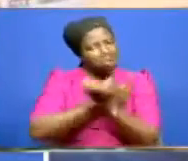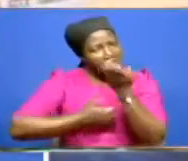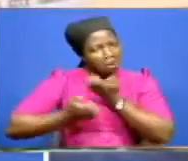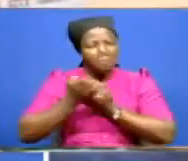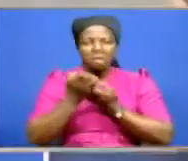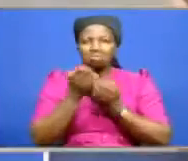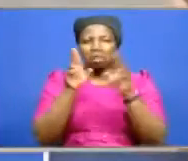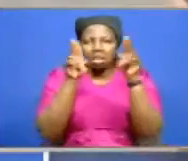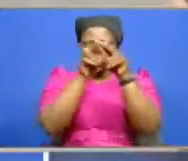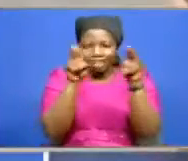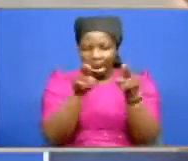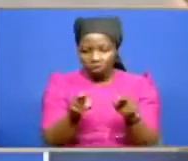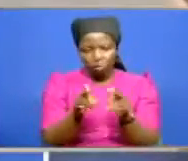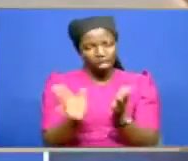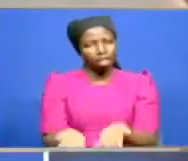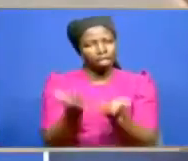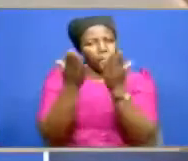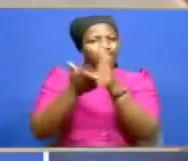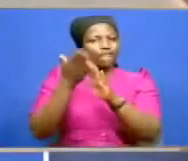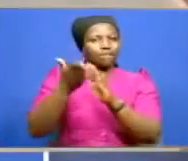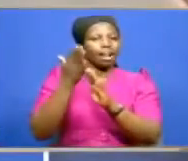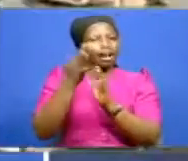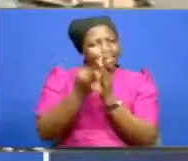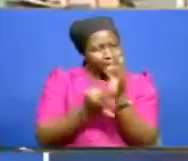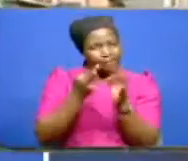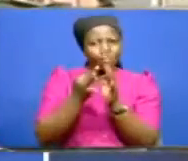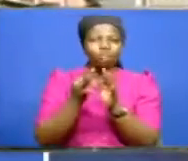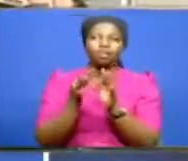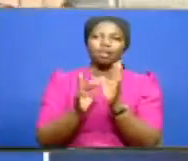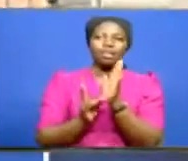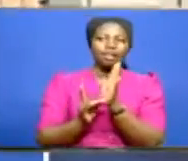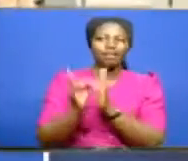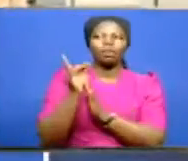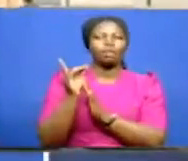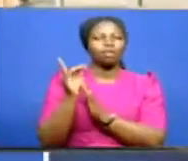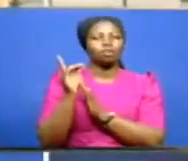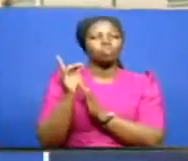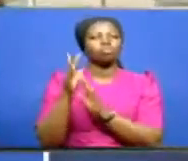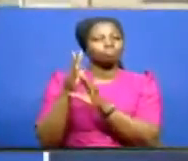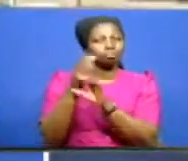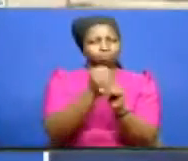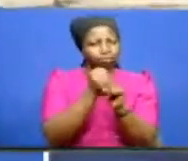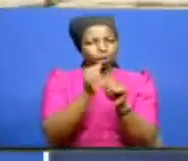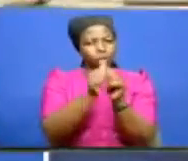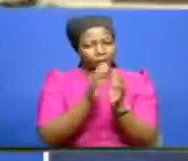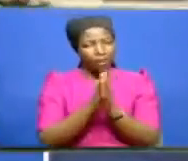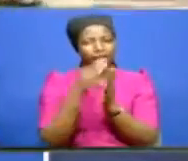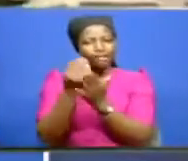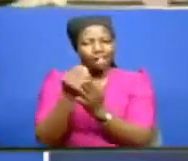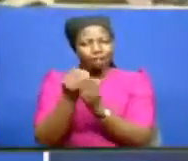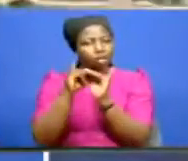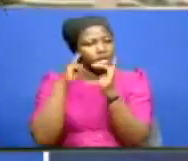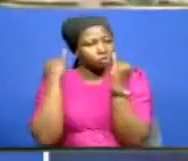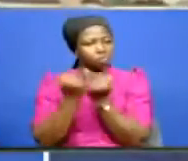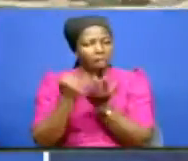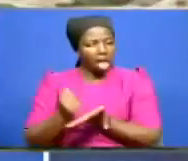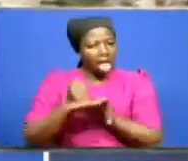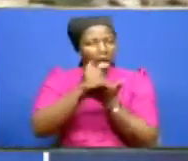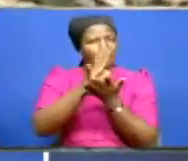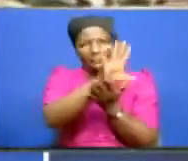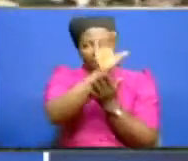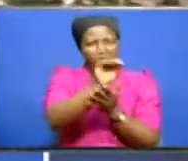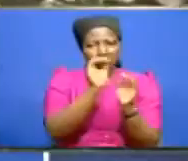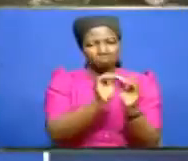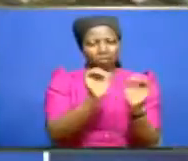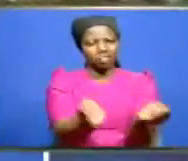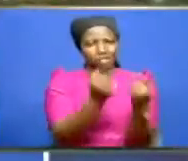iwezekanavyo endapo washirika wa kimaendeleo pamoja na mashirika ya kifedha ya kimataifa hayatasaidia mataifa ya Kiafrika kujikwamua